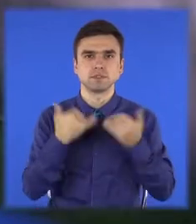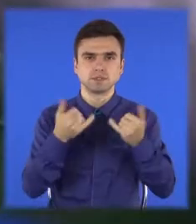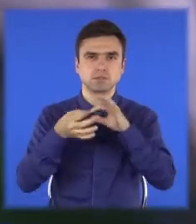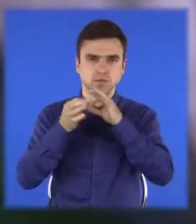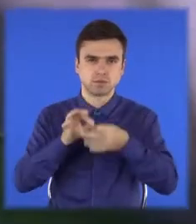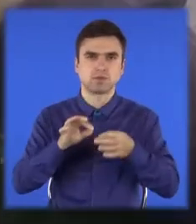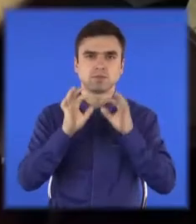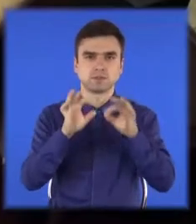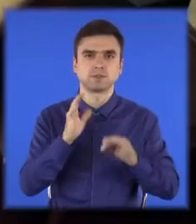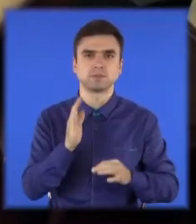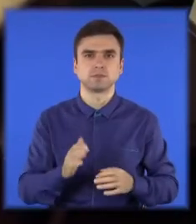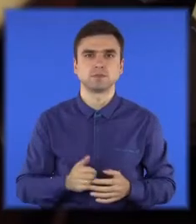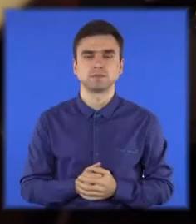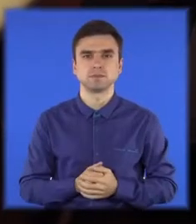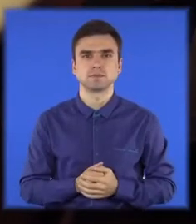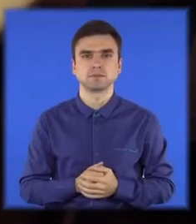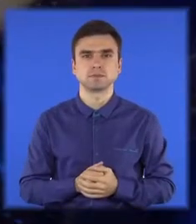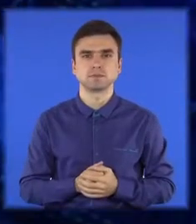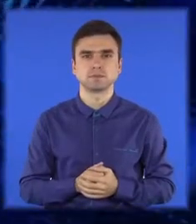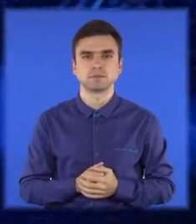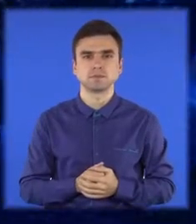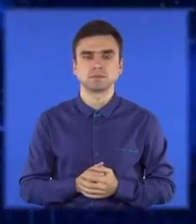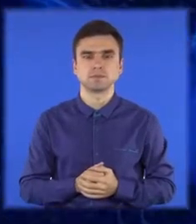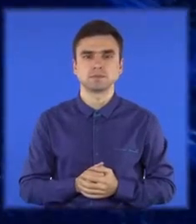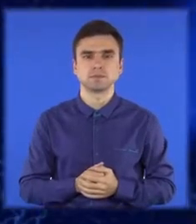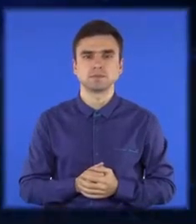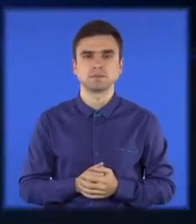Подробиці цих та інших новин дивіться далі.